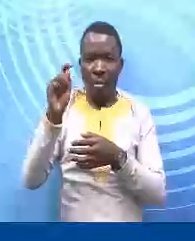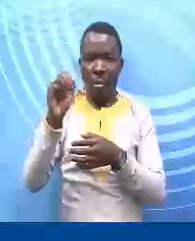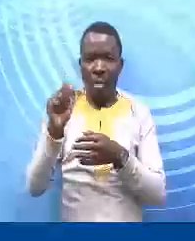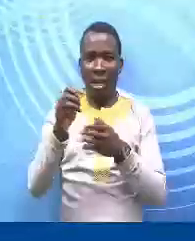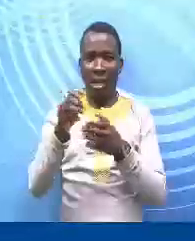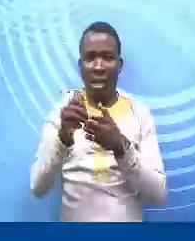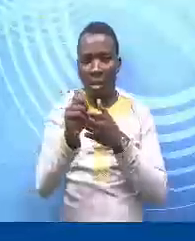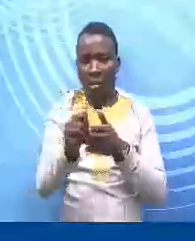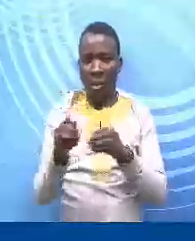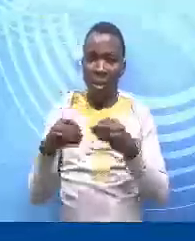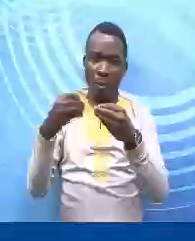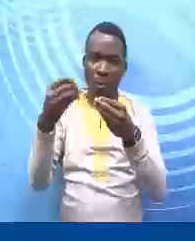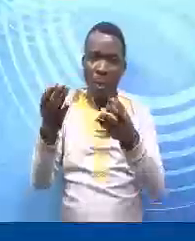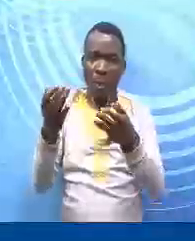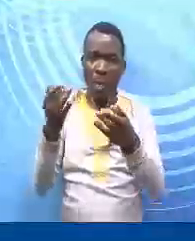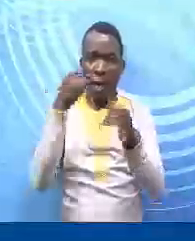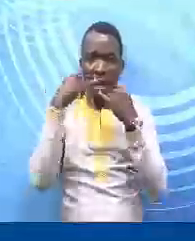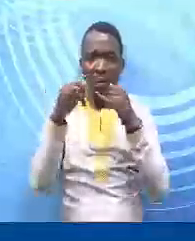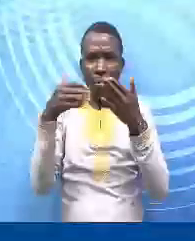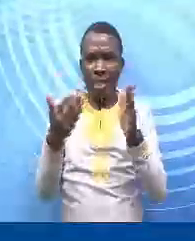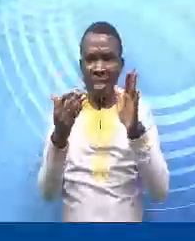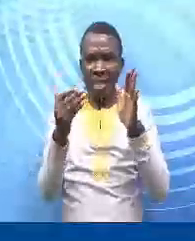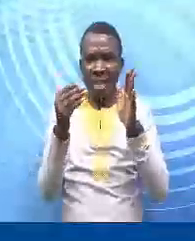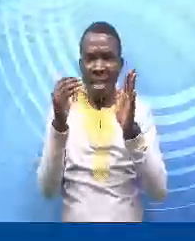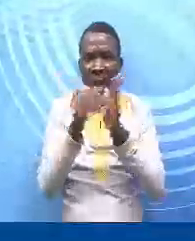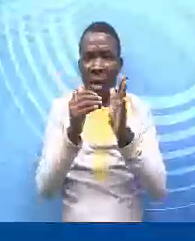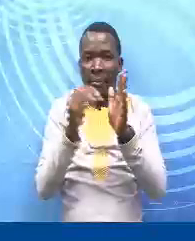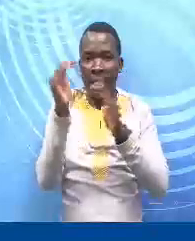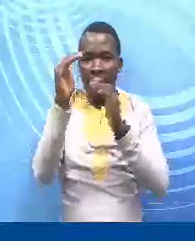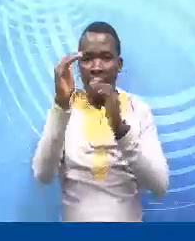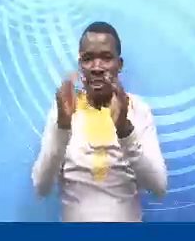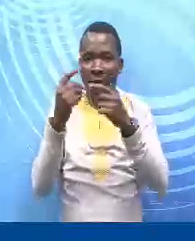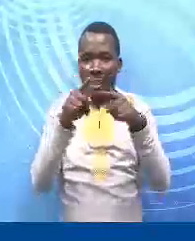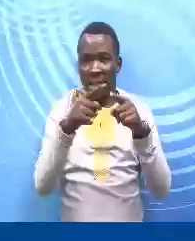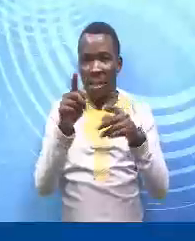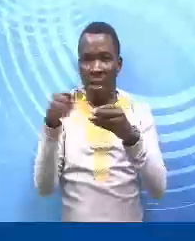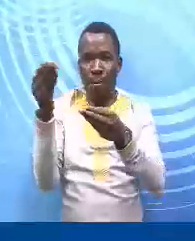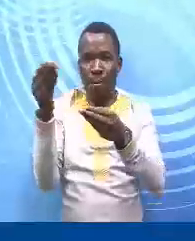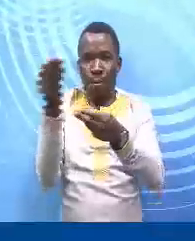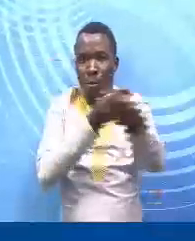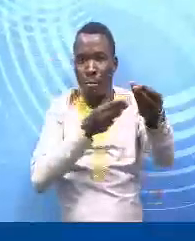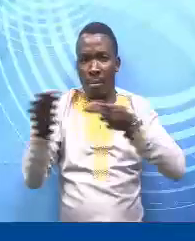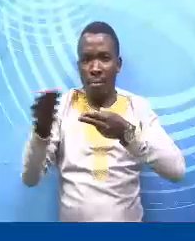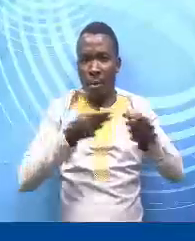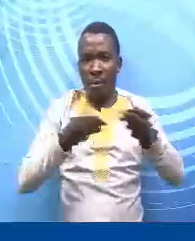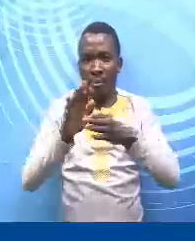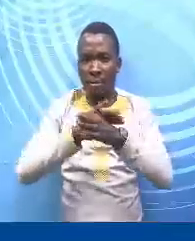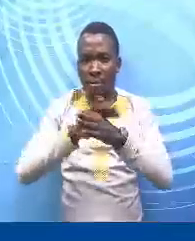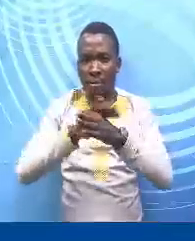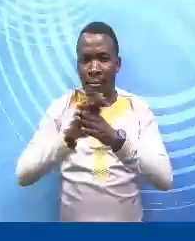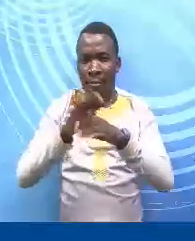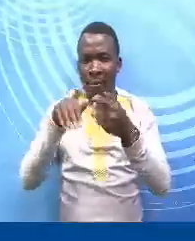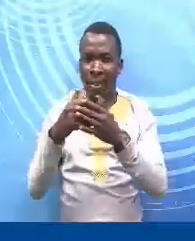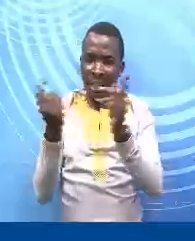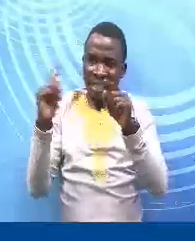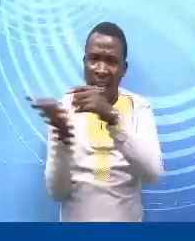mutanga amakuru atura abangamye inzego zitandukanye aravunjayi afuze amatelefone arakubita